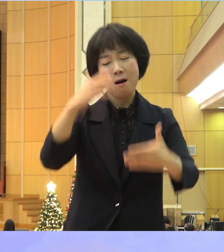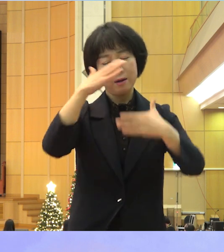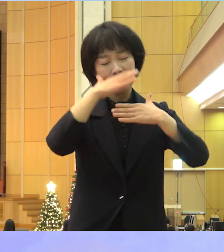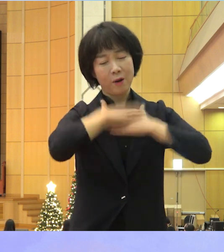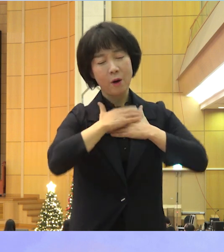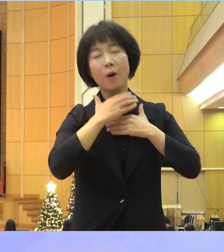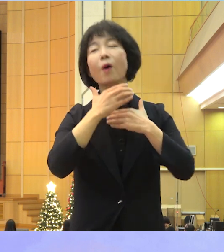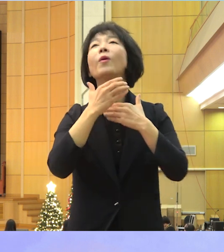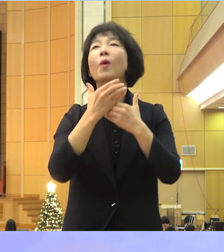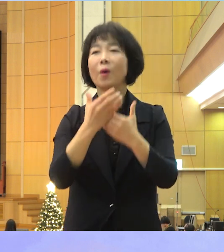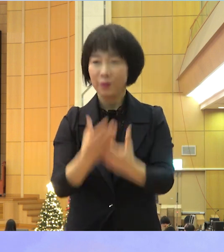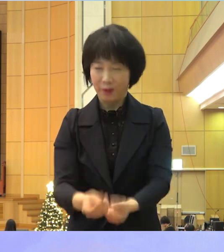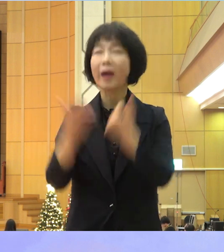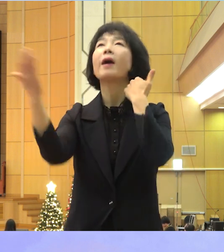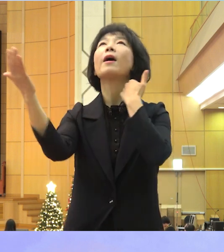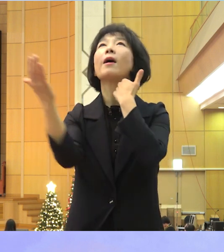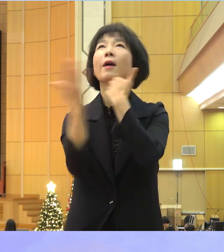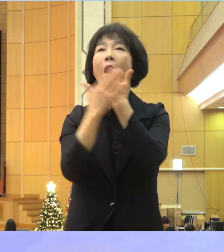위로하사